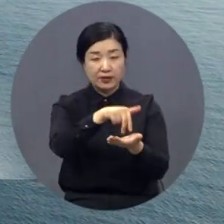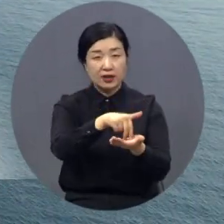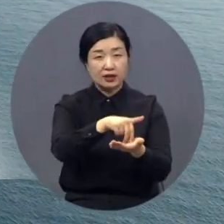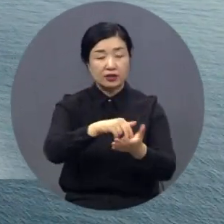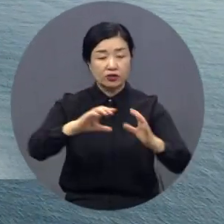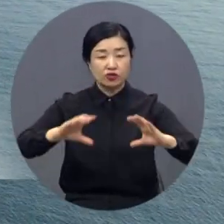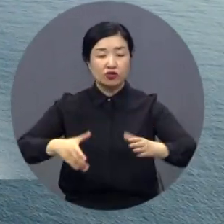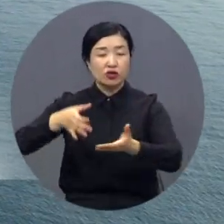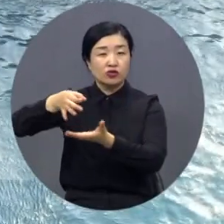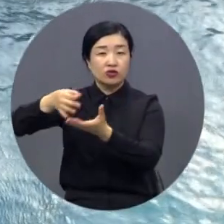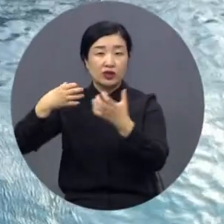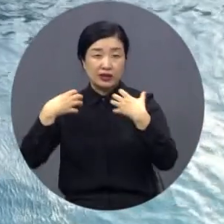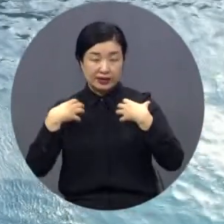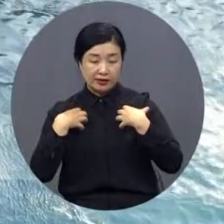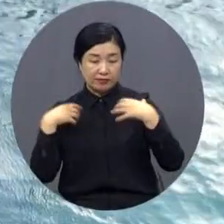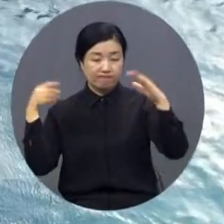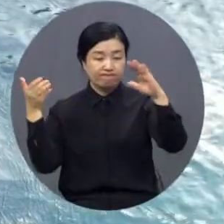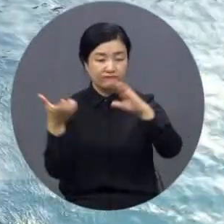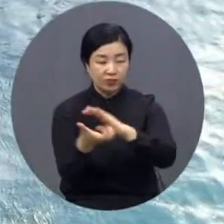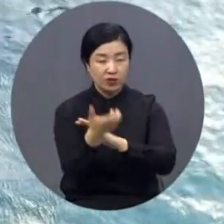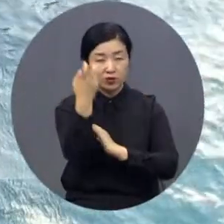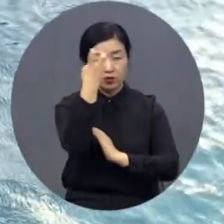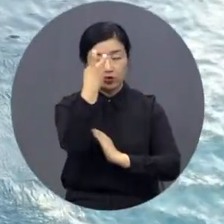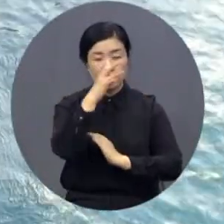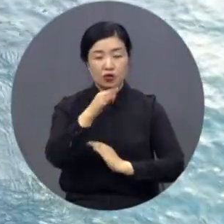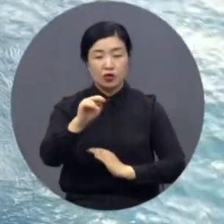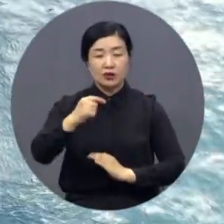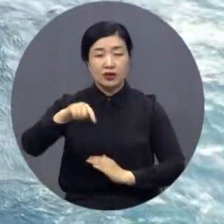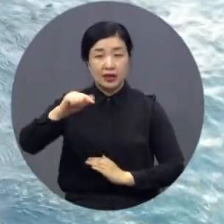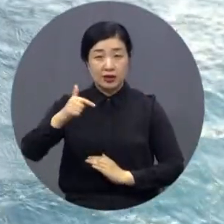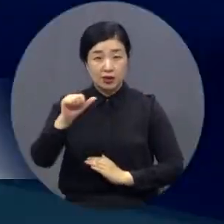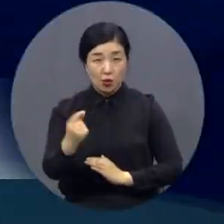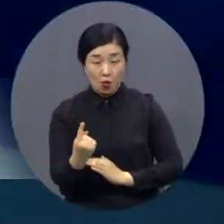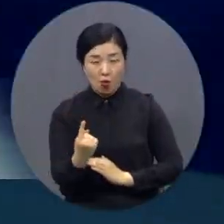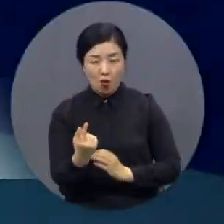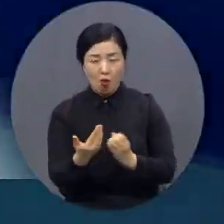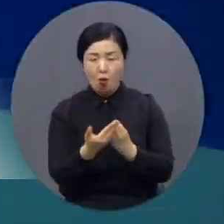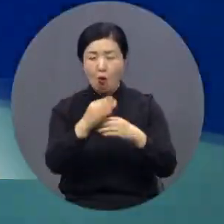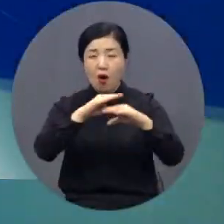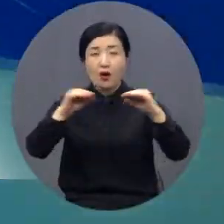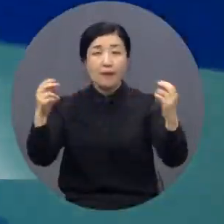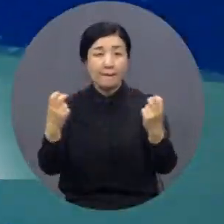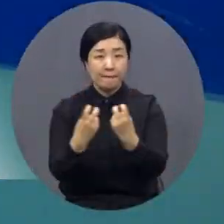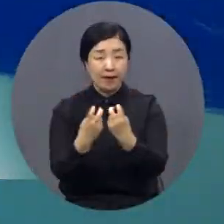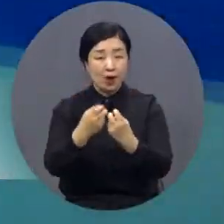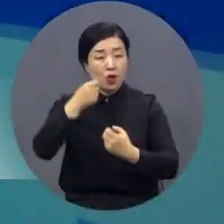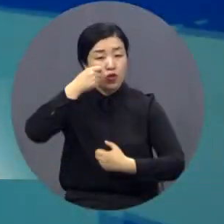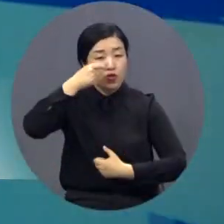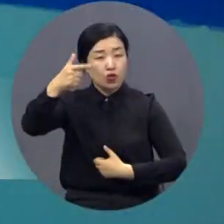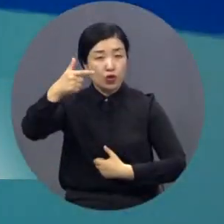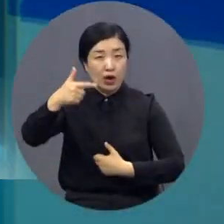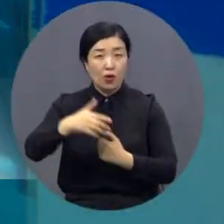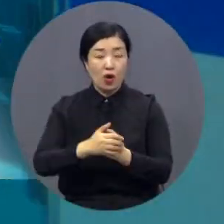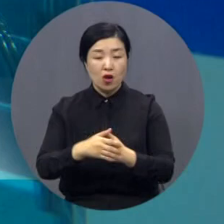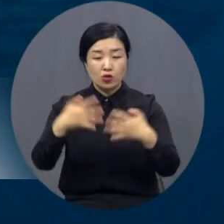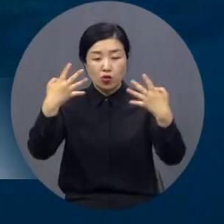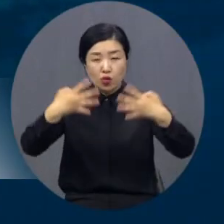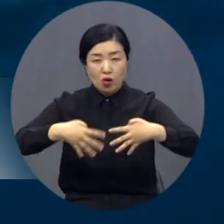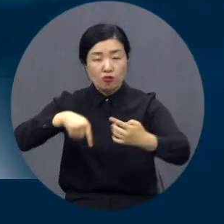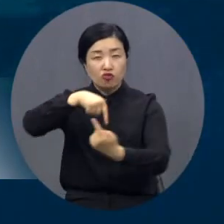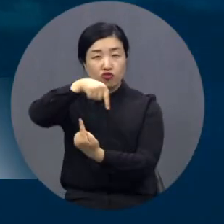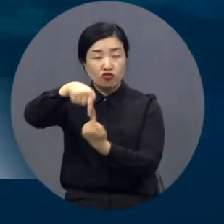국가 유산의 현지 조사를 거쳐 연산호 군락 훼손에 대한 해소방안을 마련해 6개월 조건부 운항 허가를